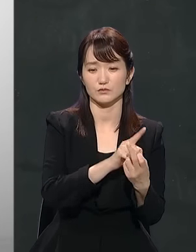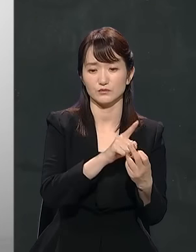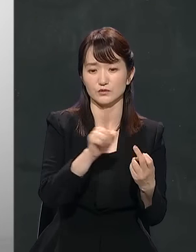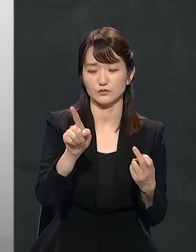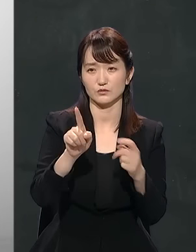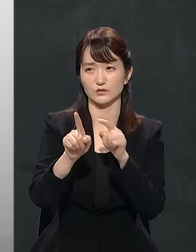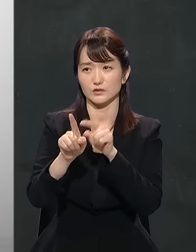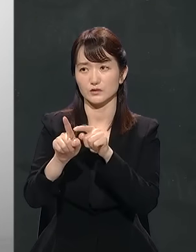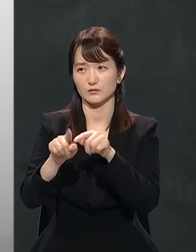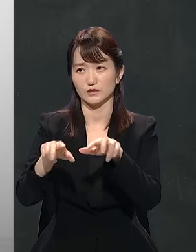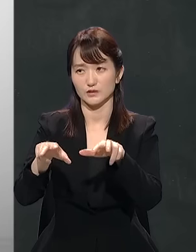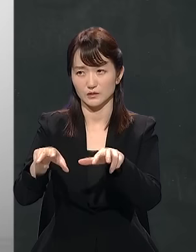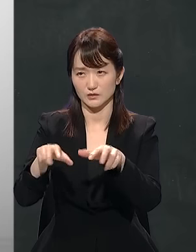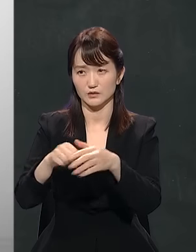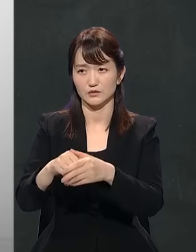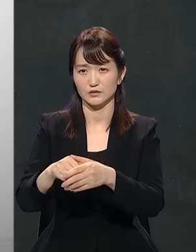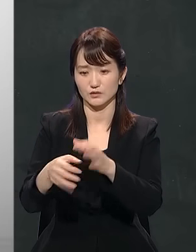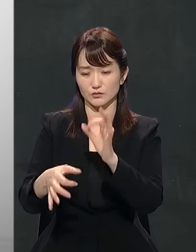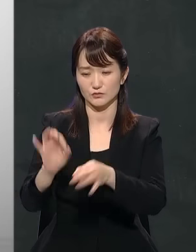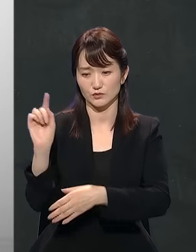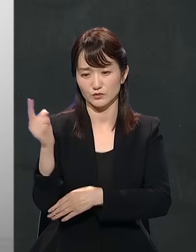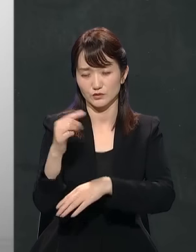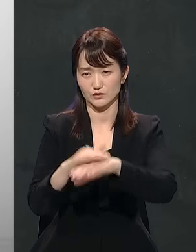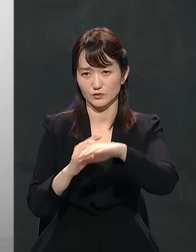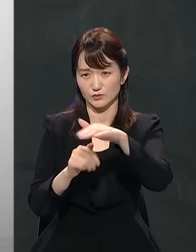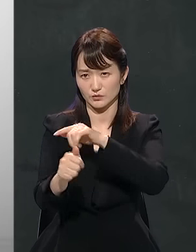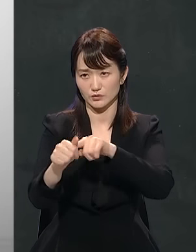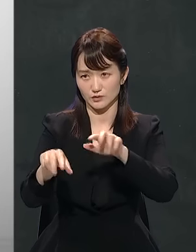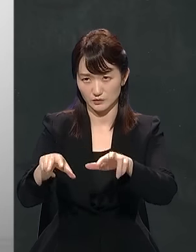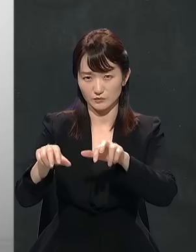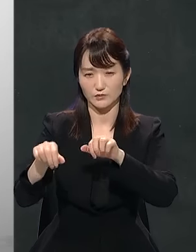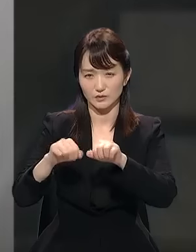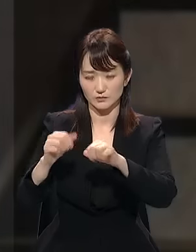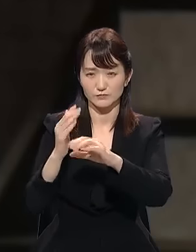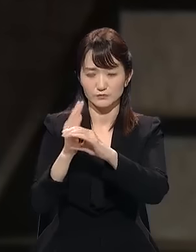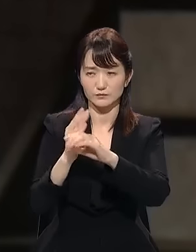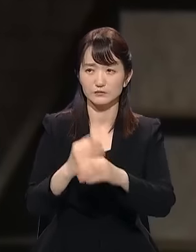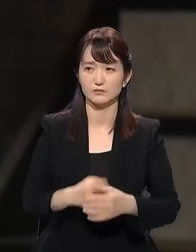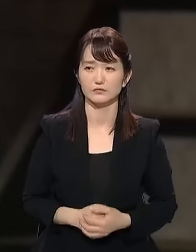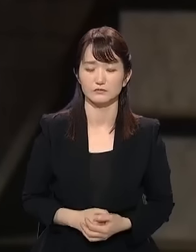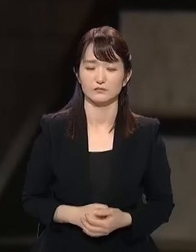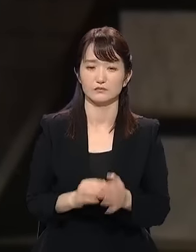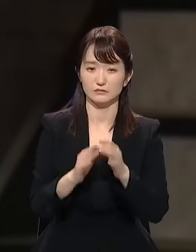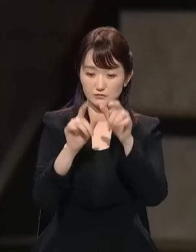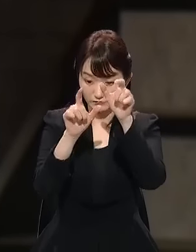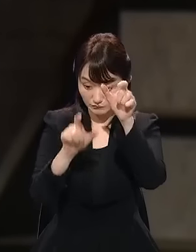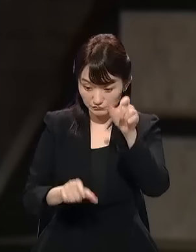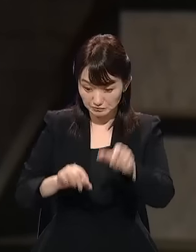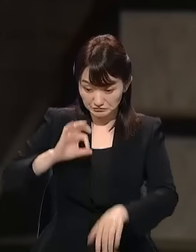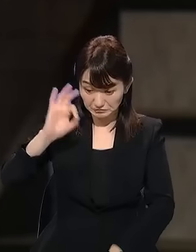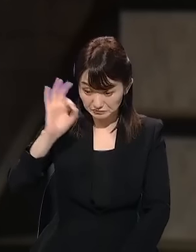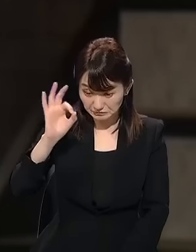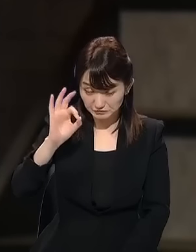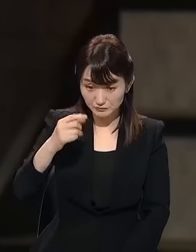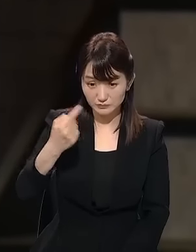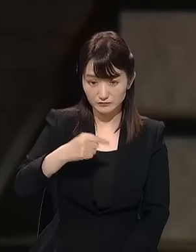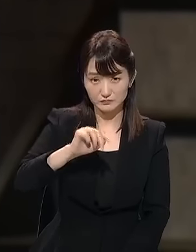선수다 지금도 활동 중이다고 얘기를 했어요 그러니까 이제 많은 사람들이 누리꾼들이 찾으면서